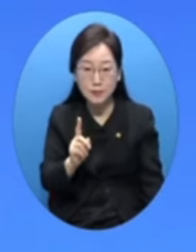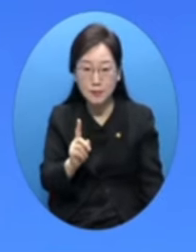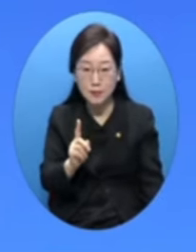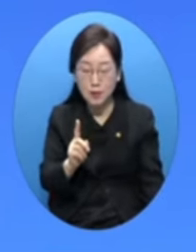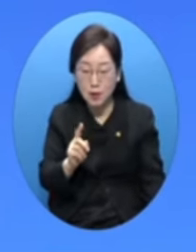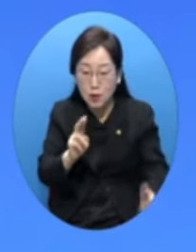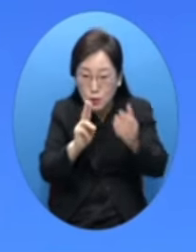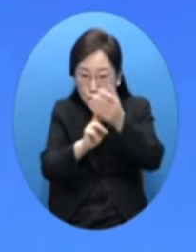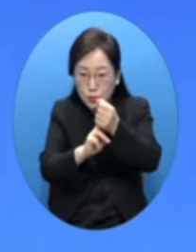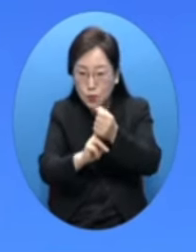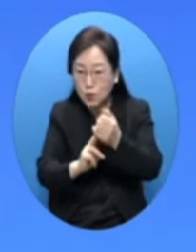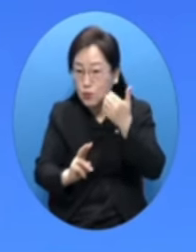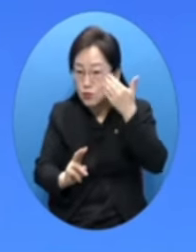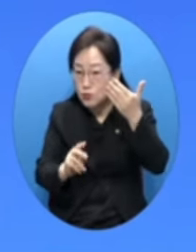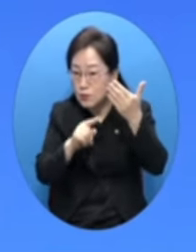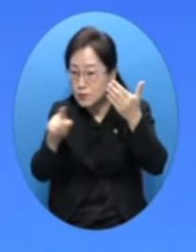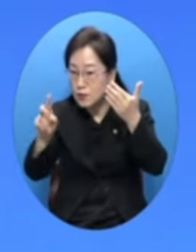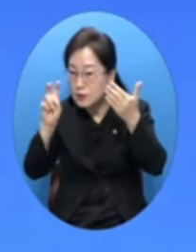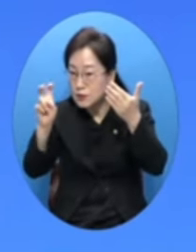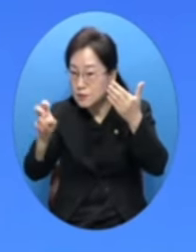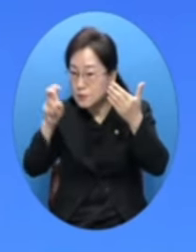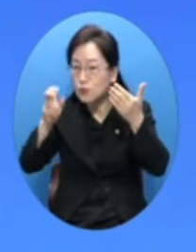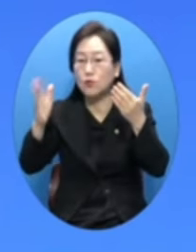잠복기간이 9개월에서 20년이에요.